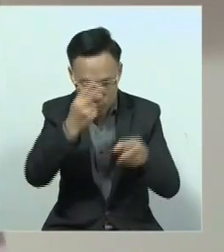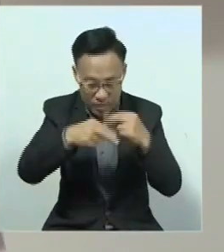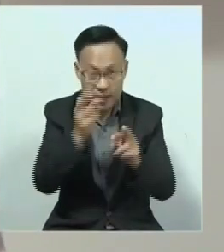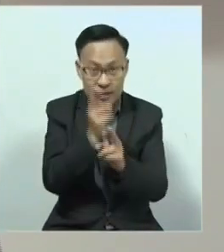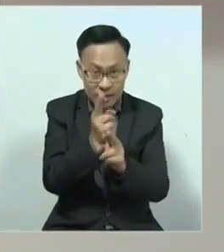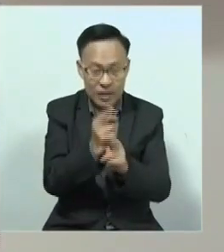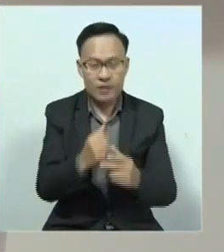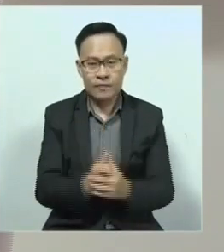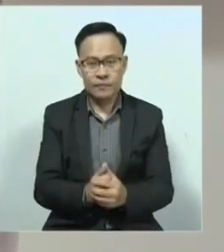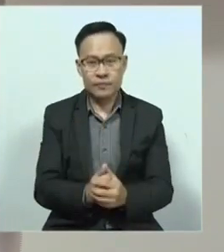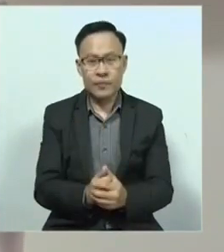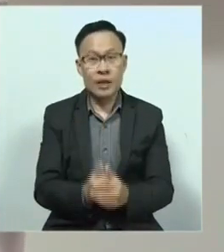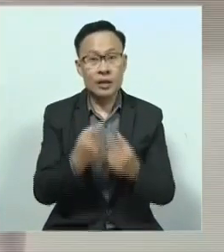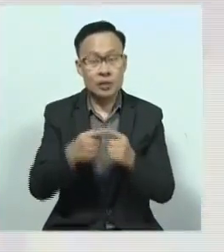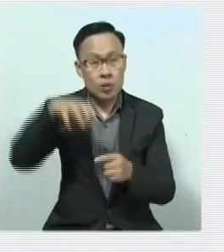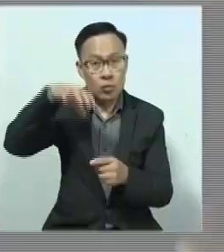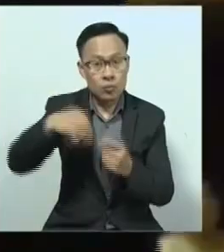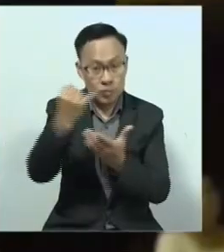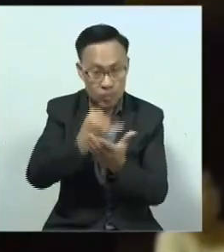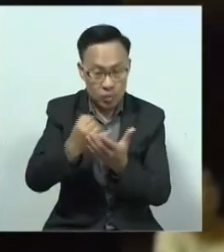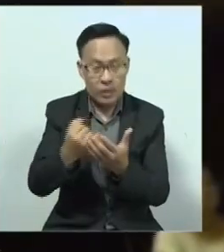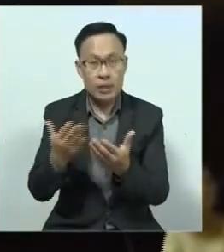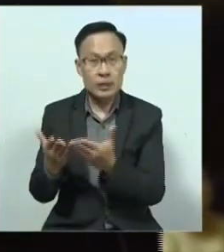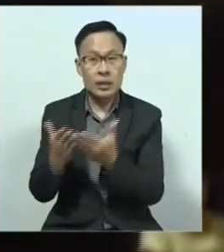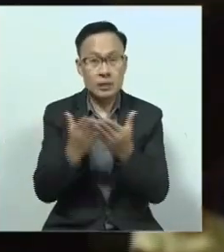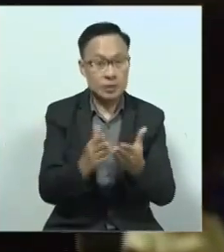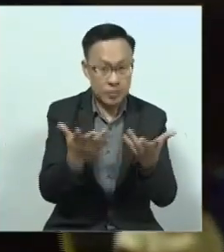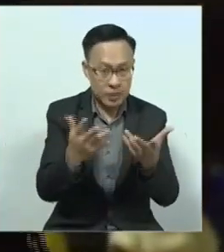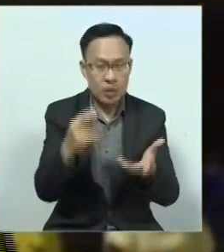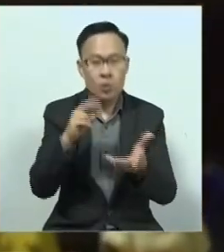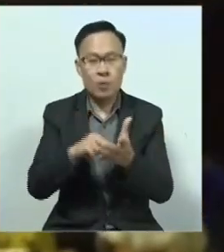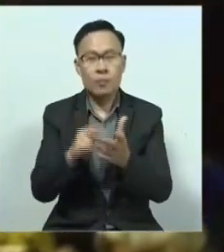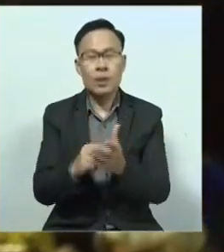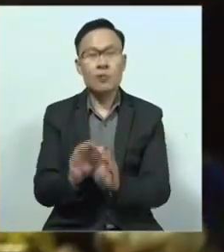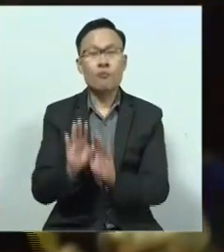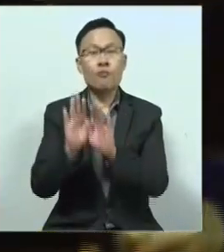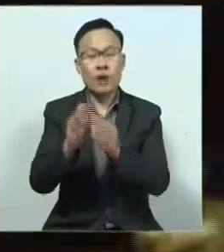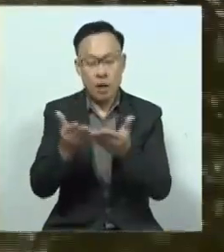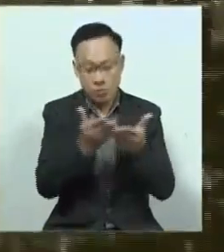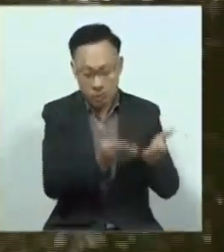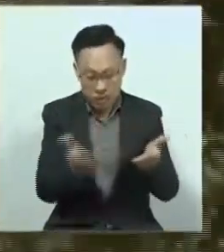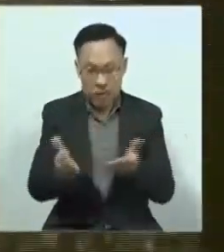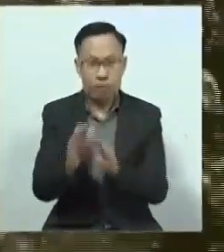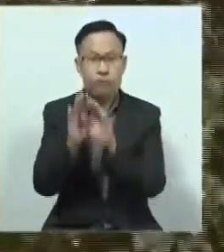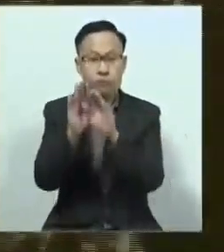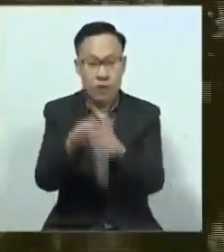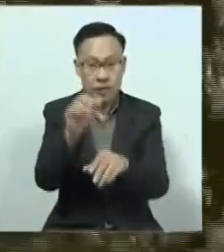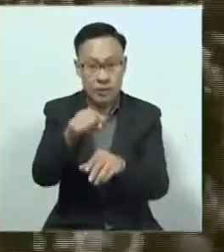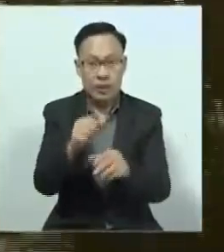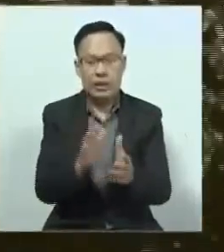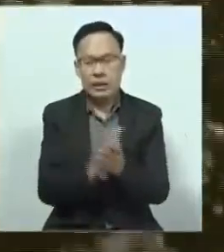แต่เมื่อแล้วก็กรมศิลปากรเนี่ยไม่มีท่าเรือก็จะอัญเชิญเรือเนี่ยขึ้นแคร่ไว้